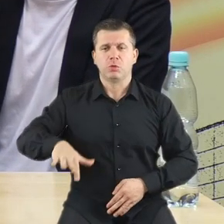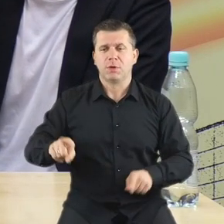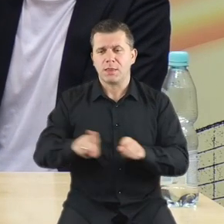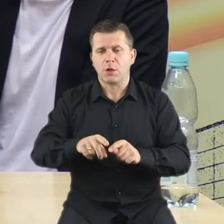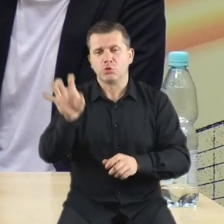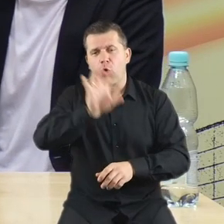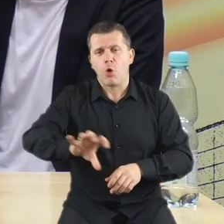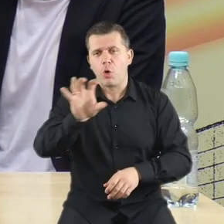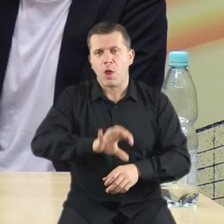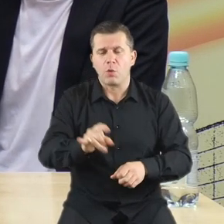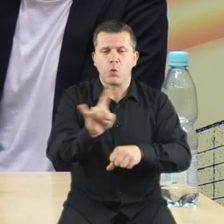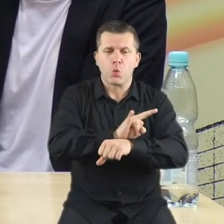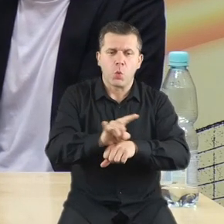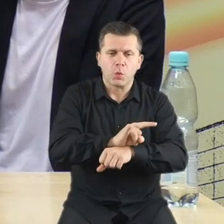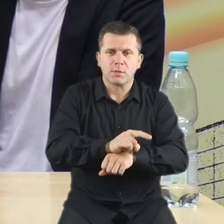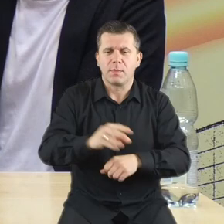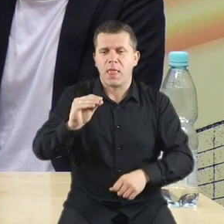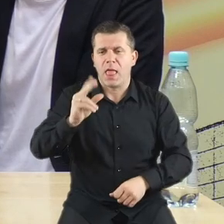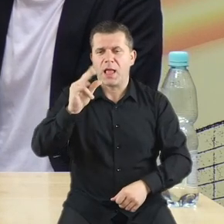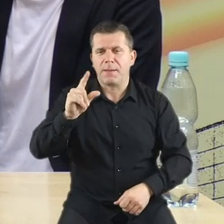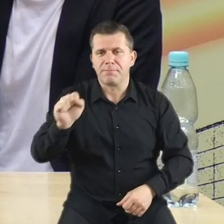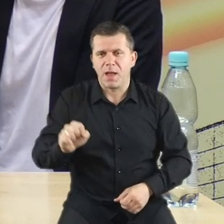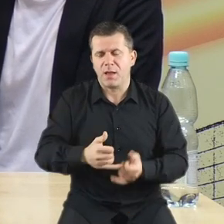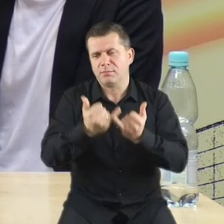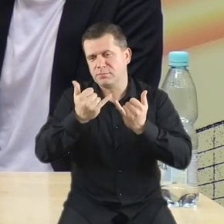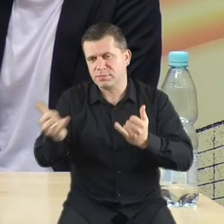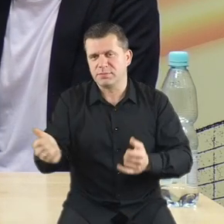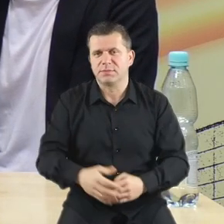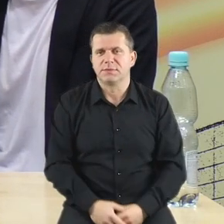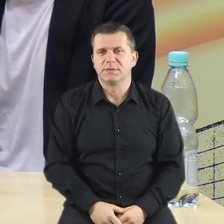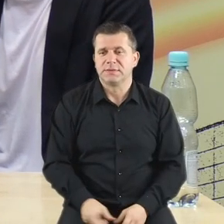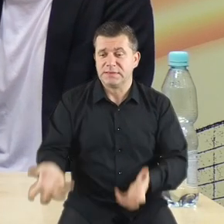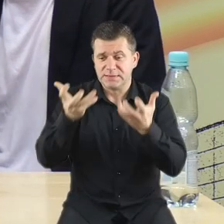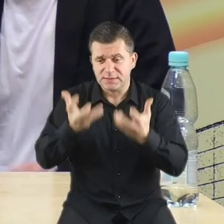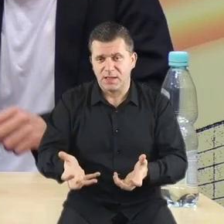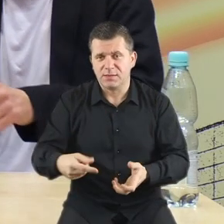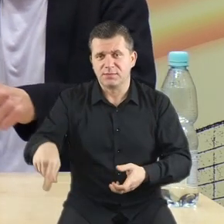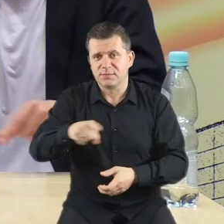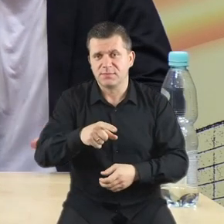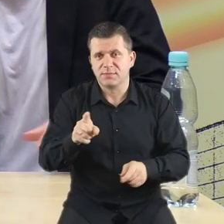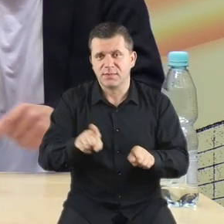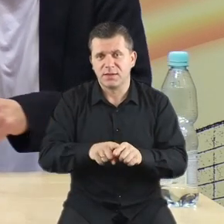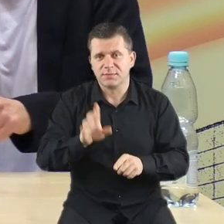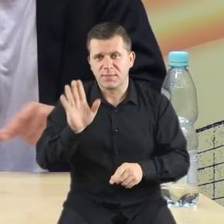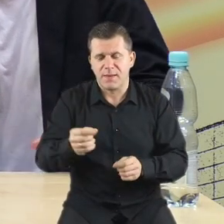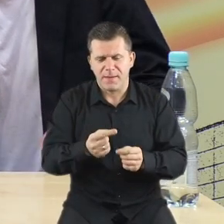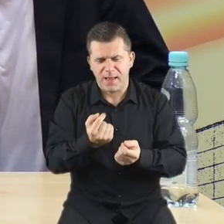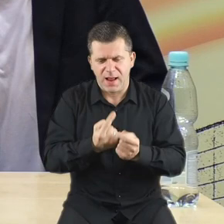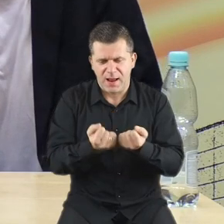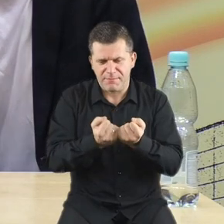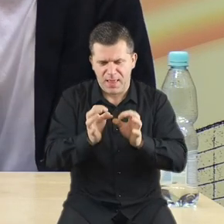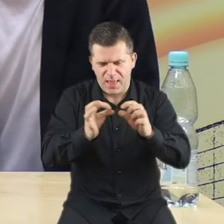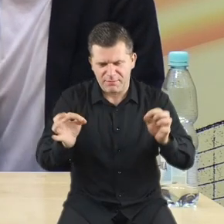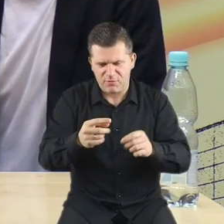tych youtuberów, Ekipę, Friza, też chcieli te lody Ekipy koniecznie, mieliśmy te papierki, potem się walały u nas po